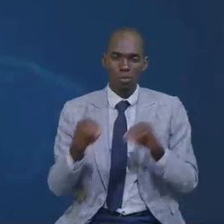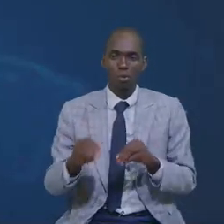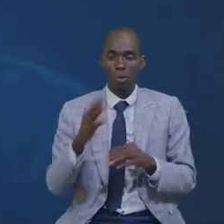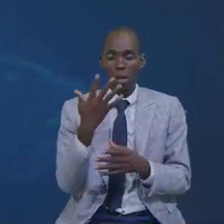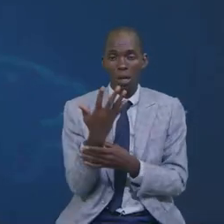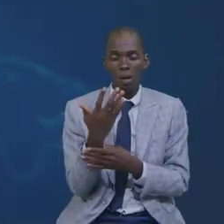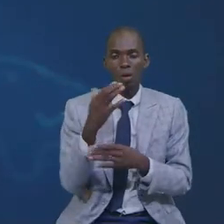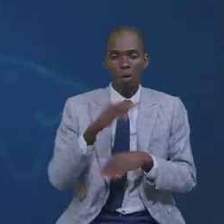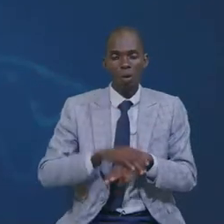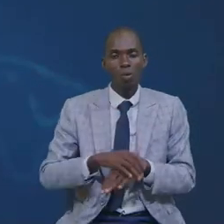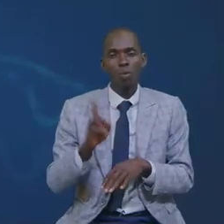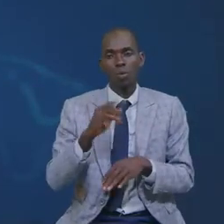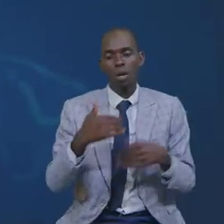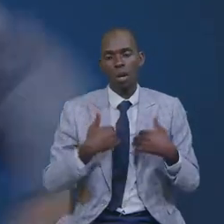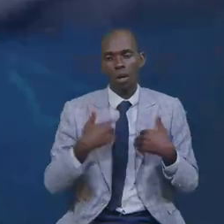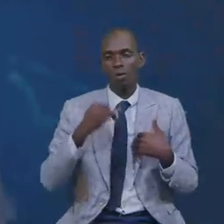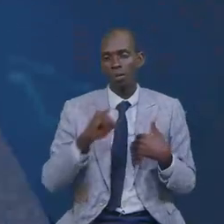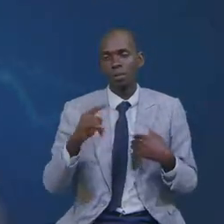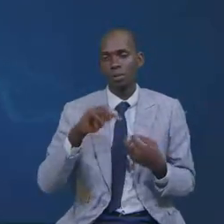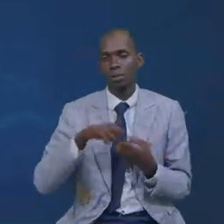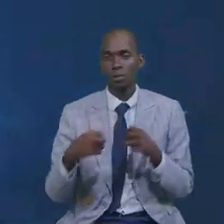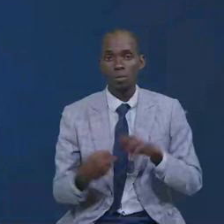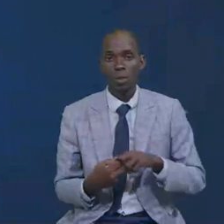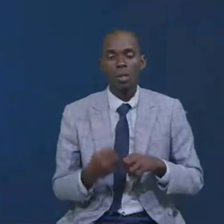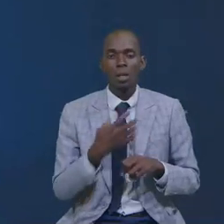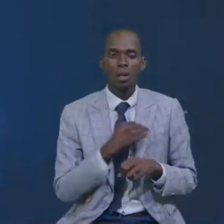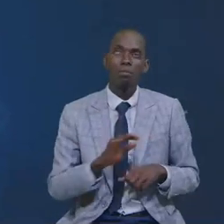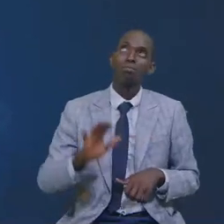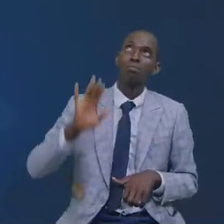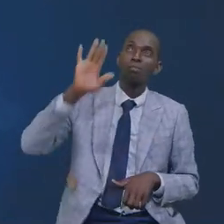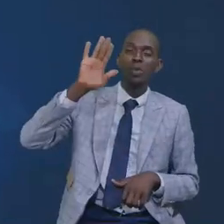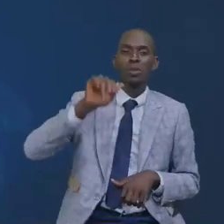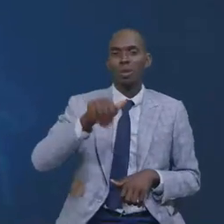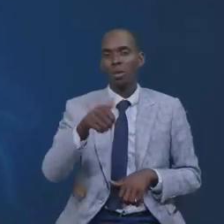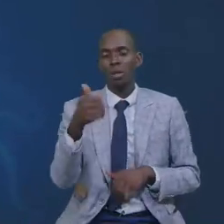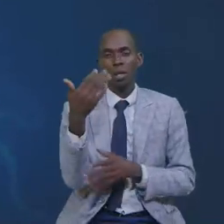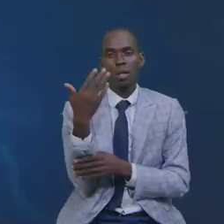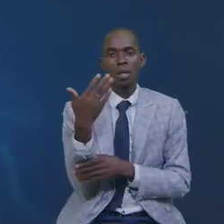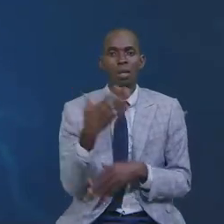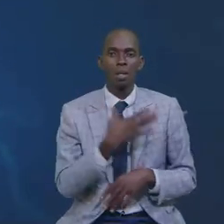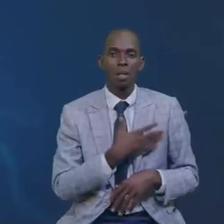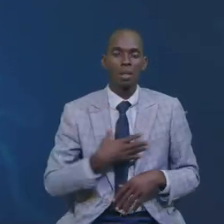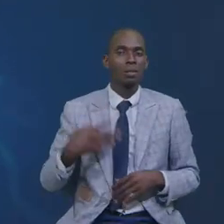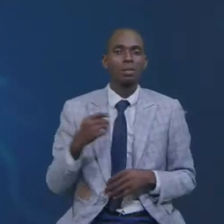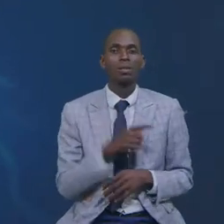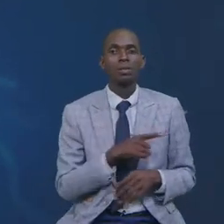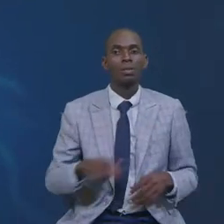mais la main là où tu as le défi et lève l'autre main